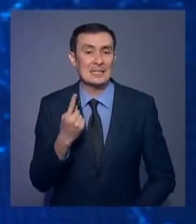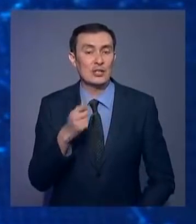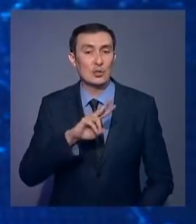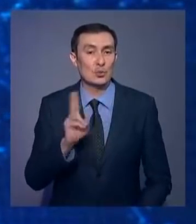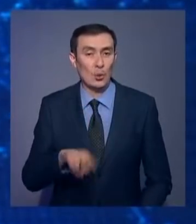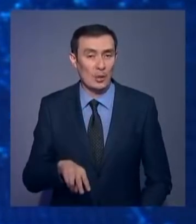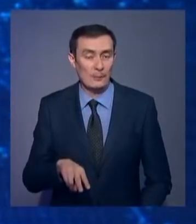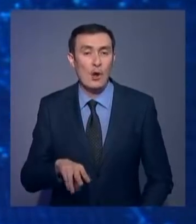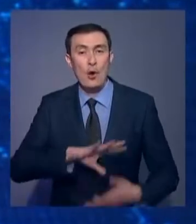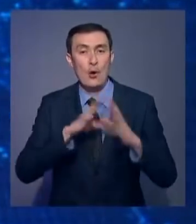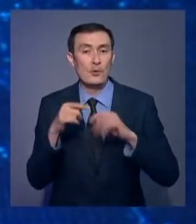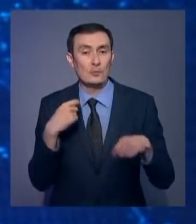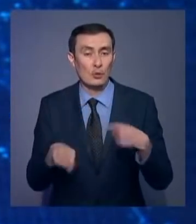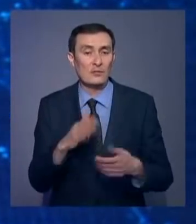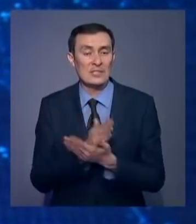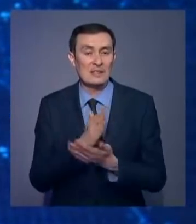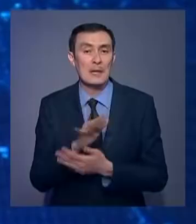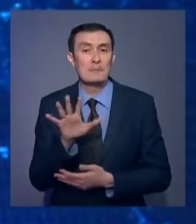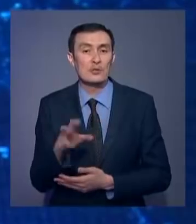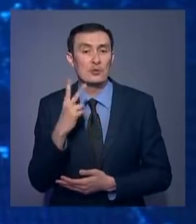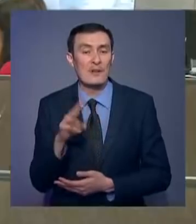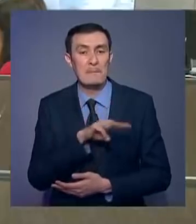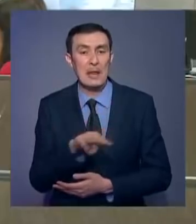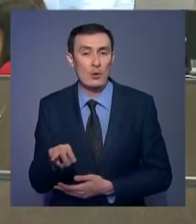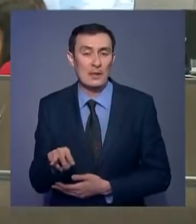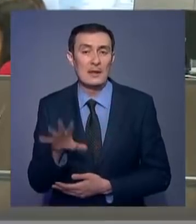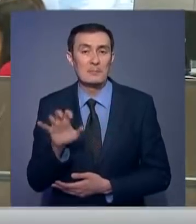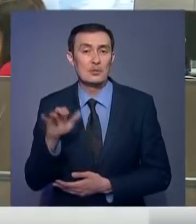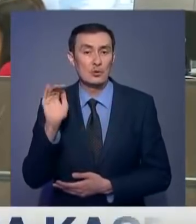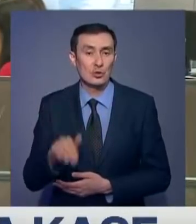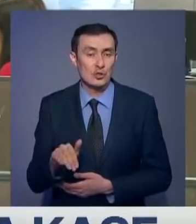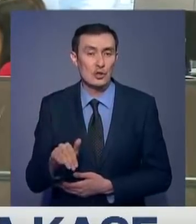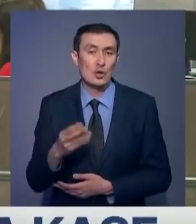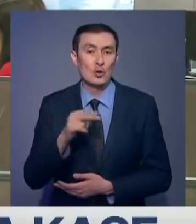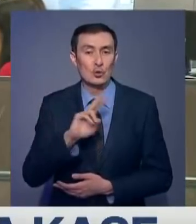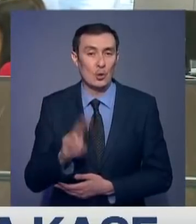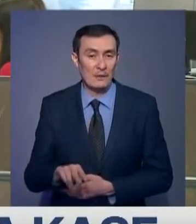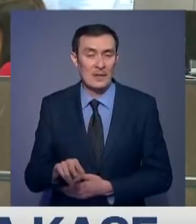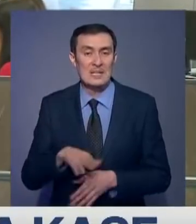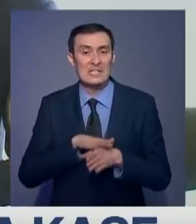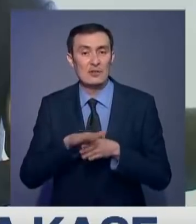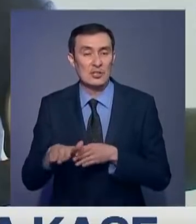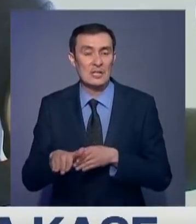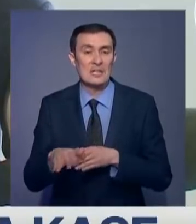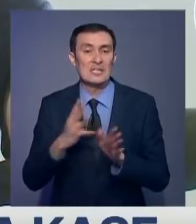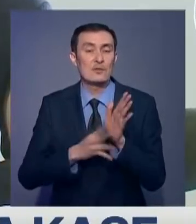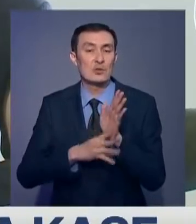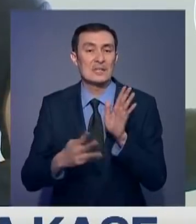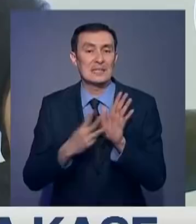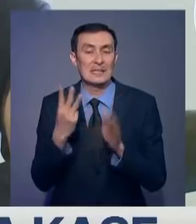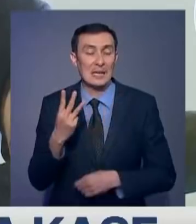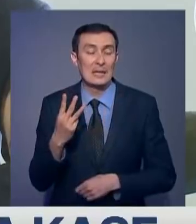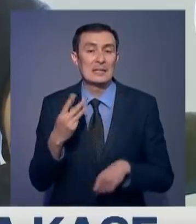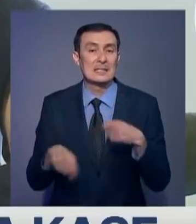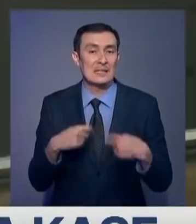тенге за доллар. Объем торгов составил 502 миллиона 500 тысяч долларов. Совершены 93 сделки